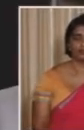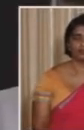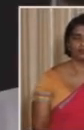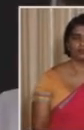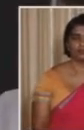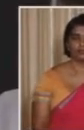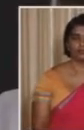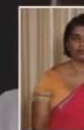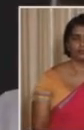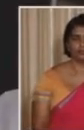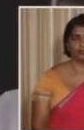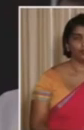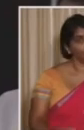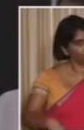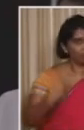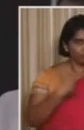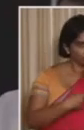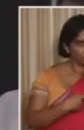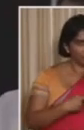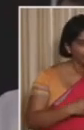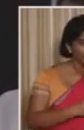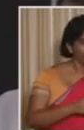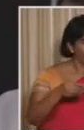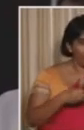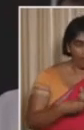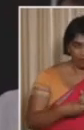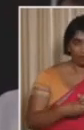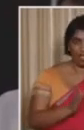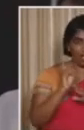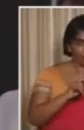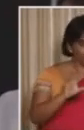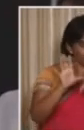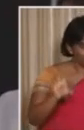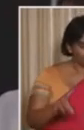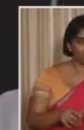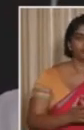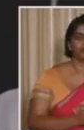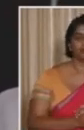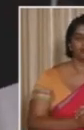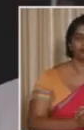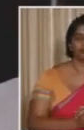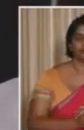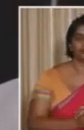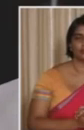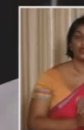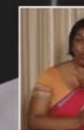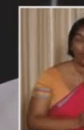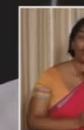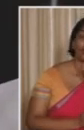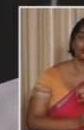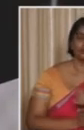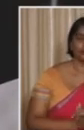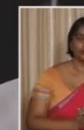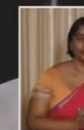me parliamentu abiyogaya bara gannawada oy patten ekkenek kare meha ta awoth oy mantri durin illassena kiyala tamunase puluwan nan abiyogaya bara gann